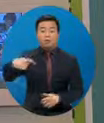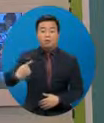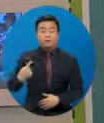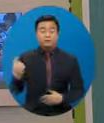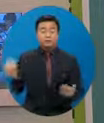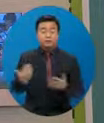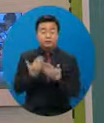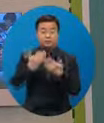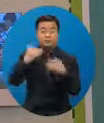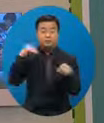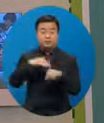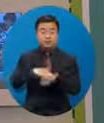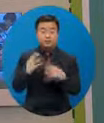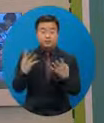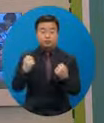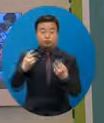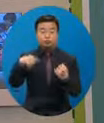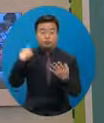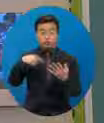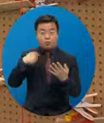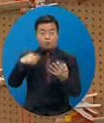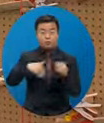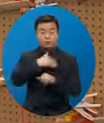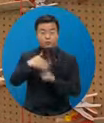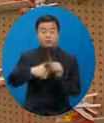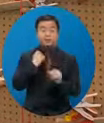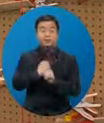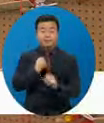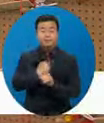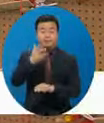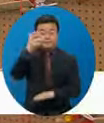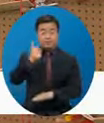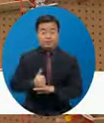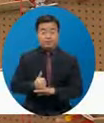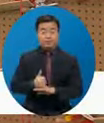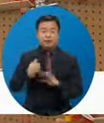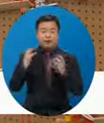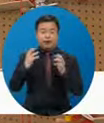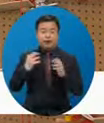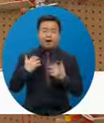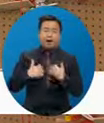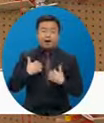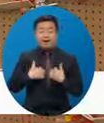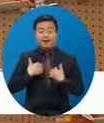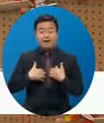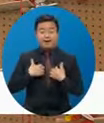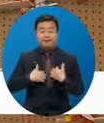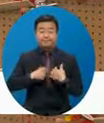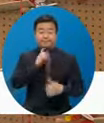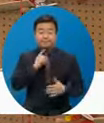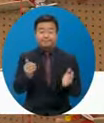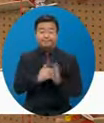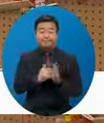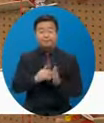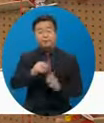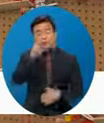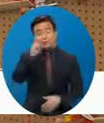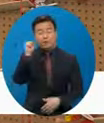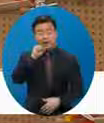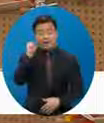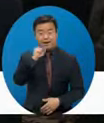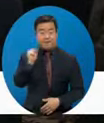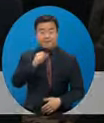이뤄진 수학 수업의 일부분입니다. 수학을 재미있다라고 하는 반응, 아, 수학이 선생님 즐거워요라는 그런